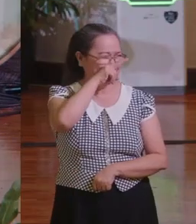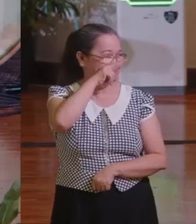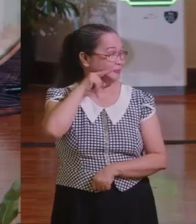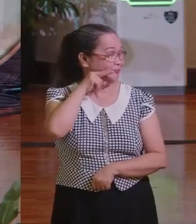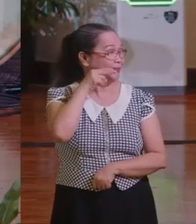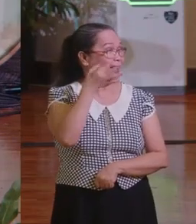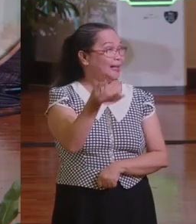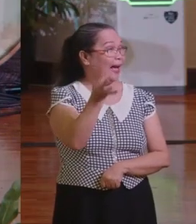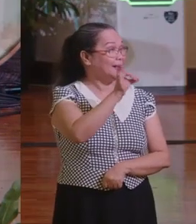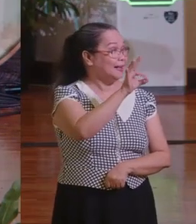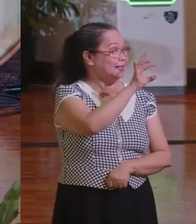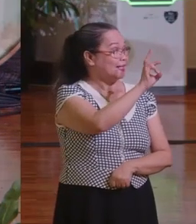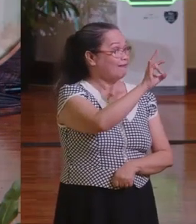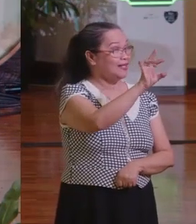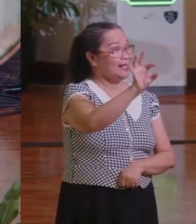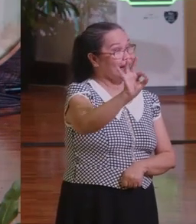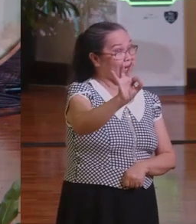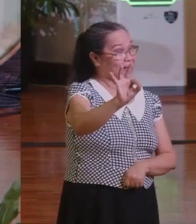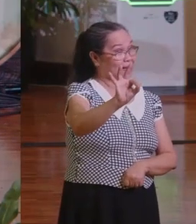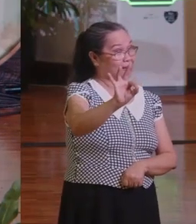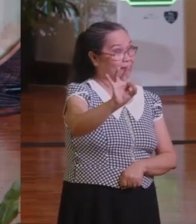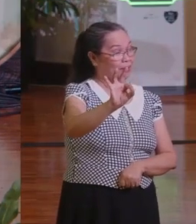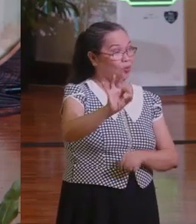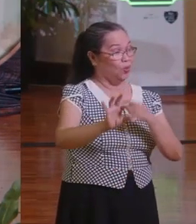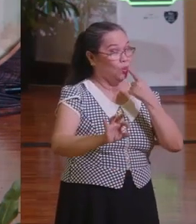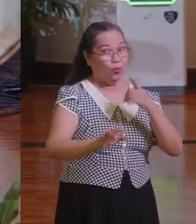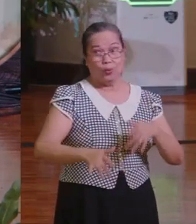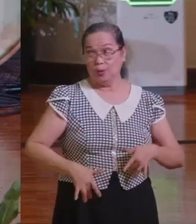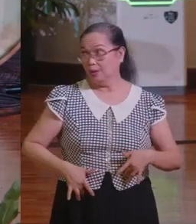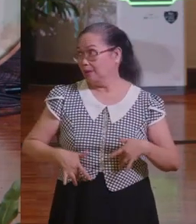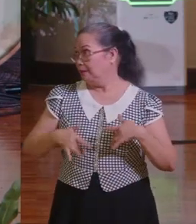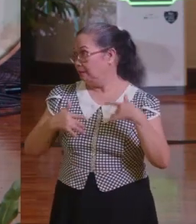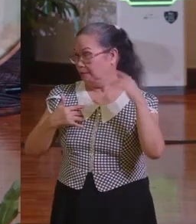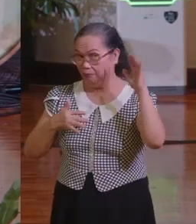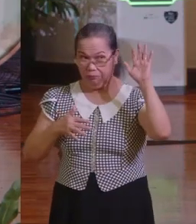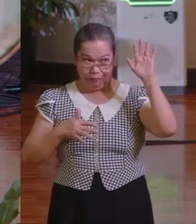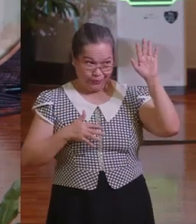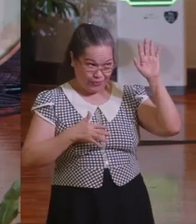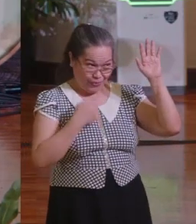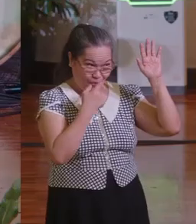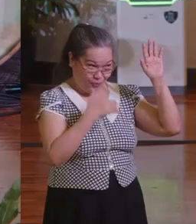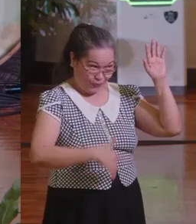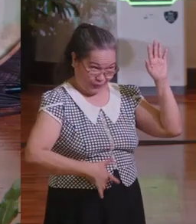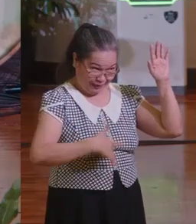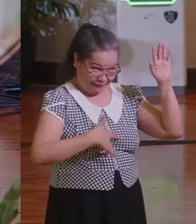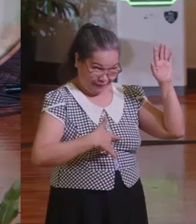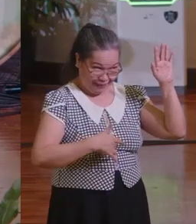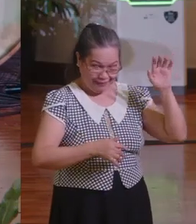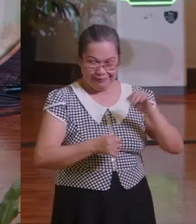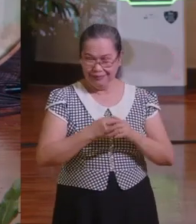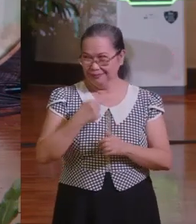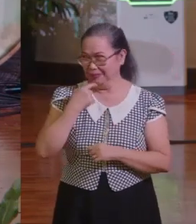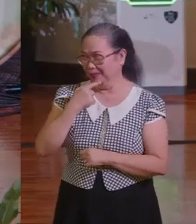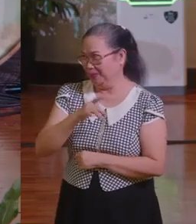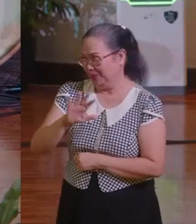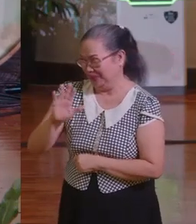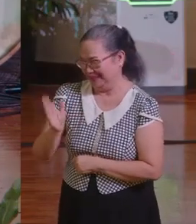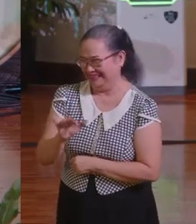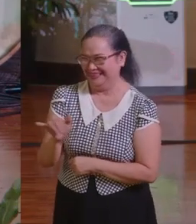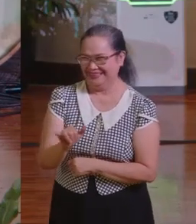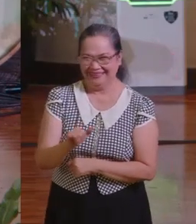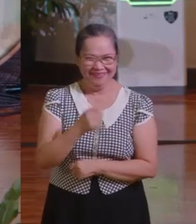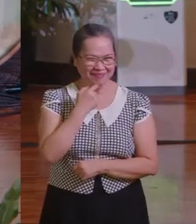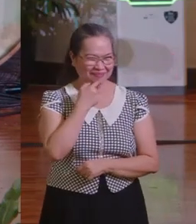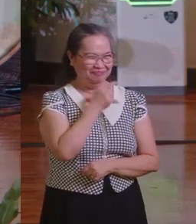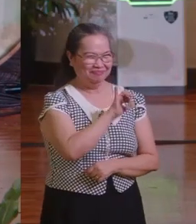1979 po yun. Sino po ba ang buhay na dito noong 1979? No? Wala. Meron naman. Okay.